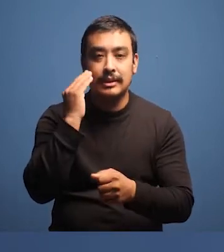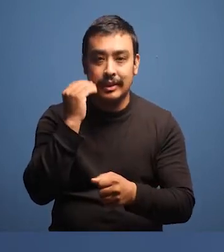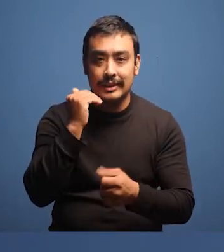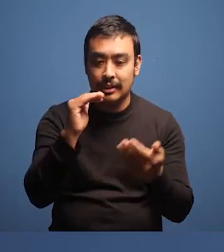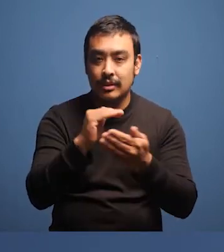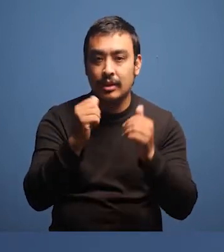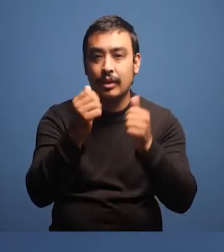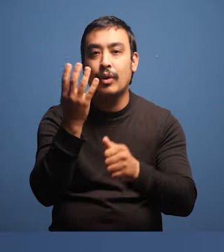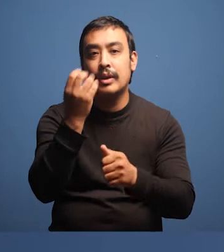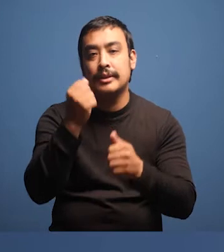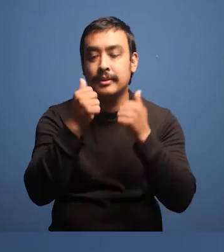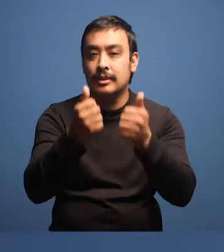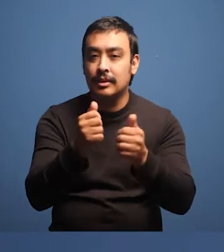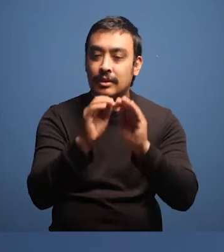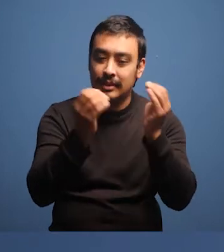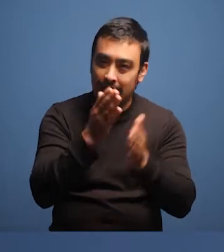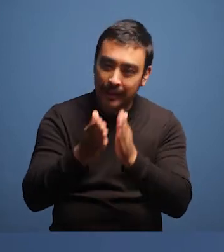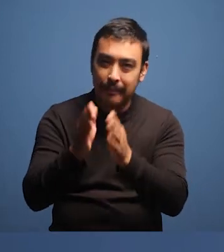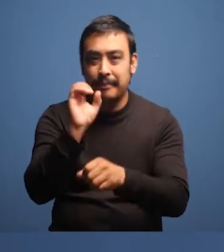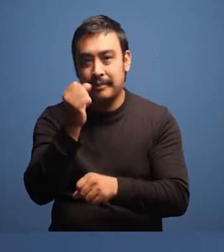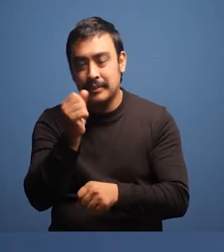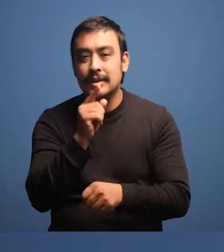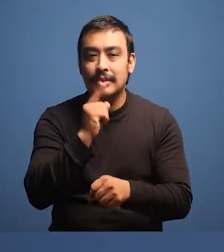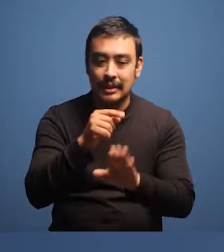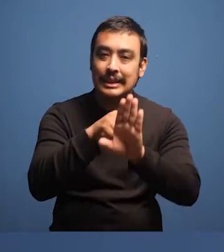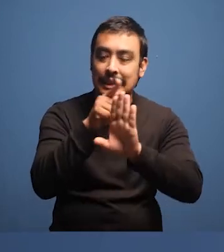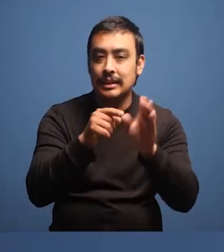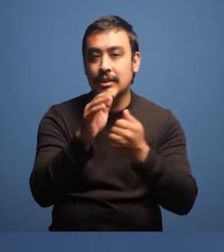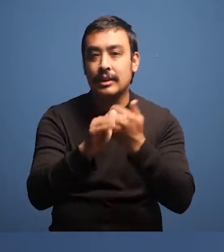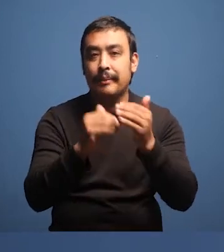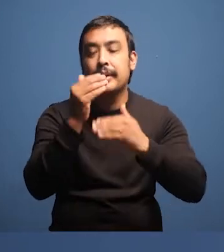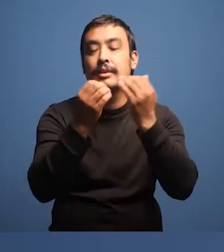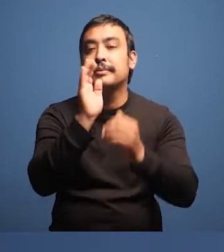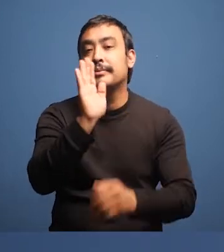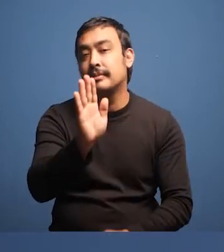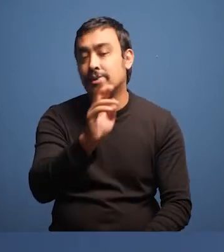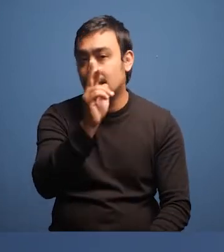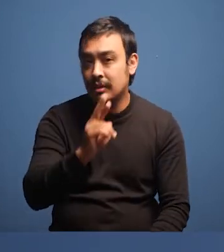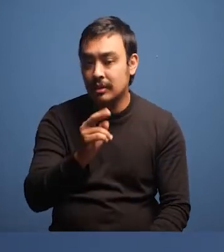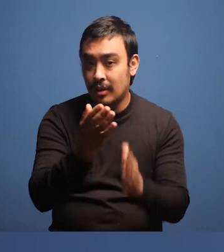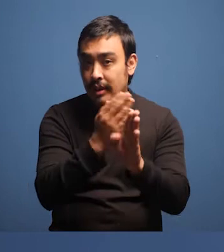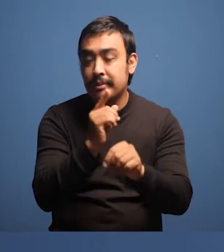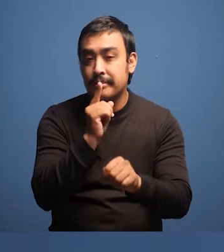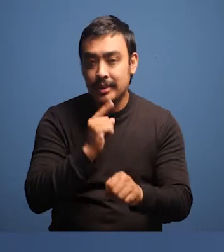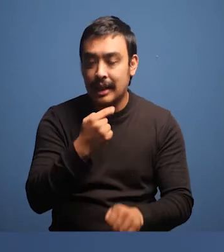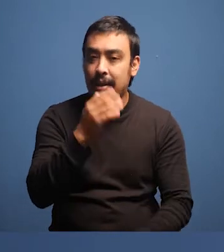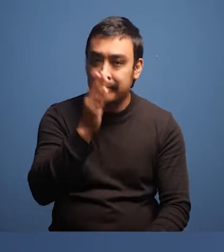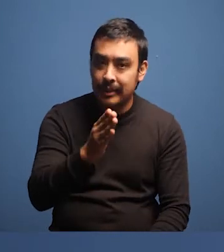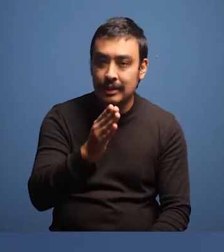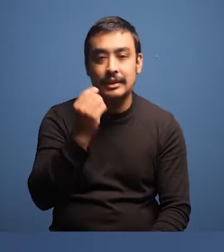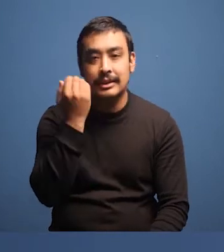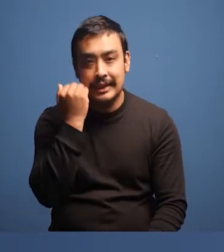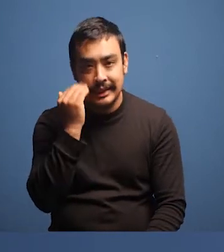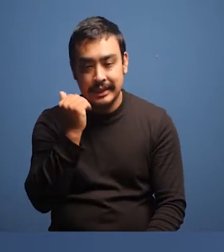क्याम्पेन अन्तर्गत चाहिँ विभिन्न एनुअल प्लान्स, प्रोग्राम्स, पोलिसिज, स्ट्राटेजिक टुल्सहरू चाहिँ डेभलप गर्ने गर्छौँ र लास्ट इयर चाहिँ हामीले गर्ल्स गेट